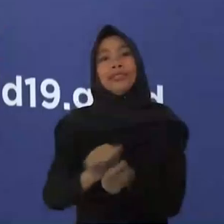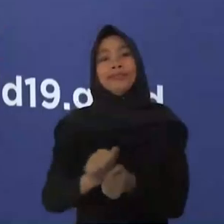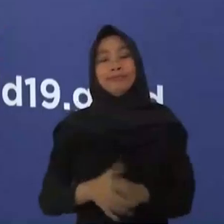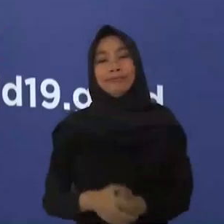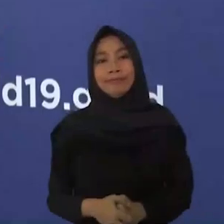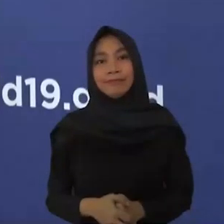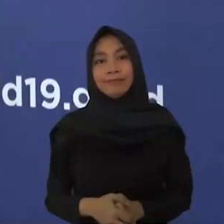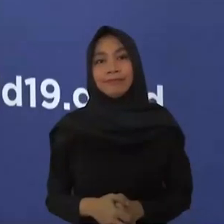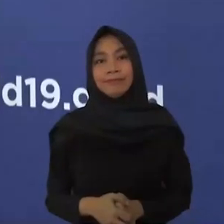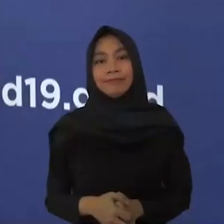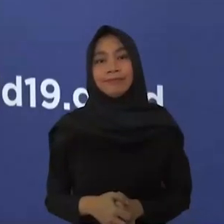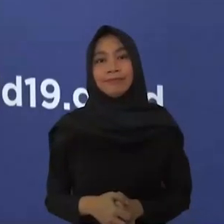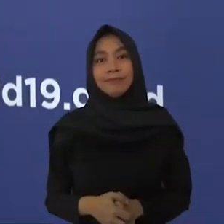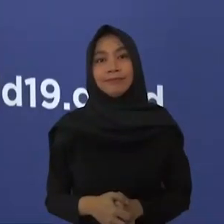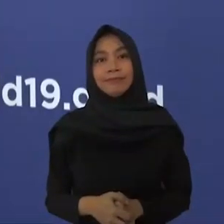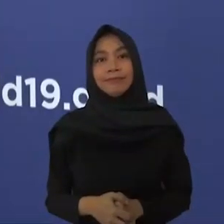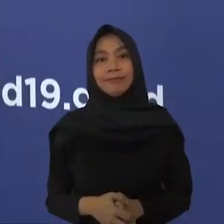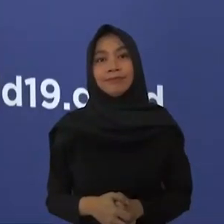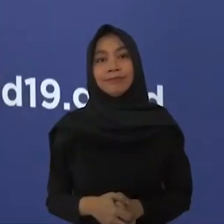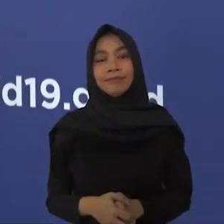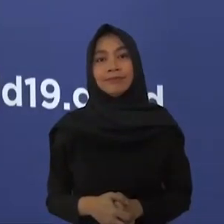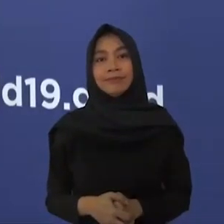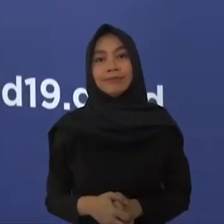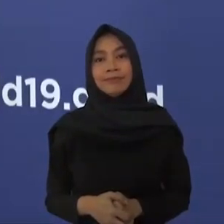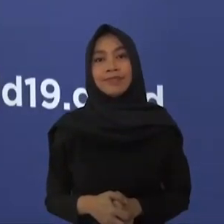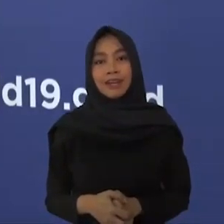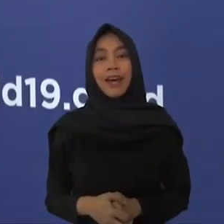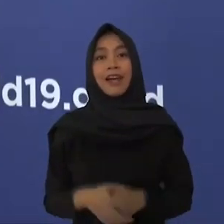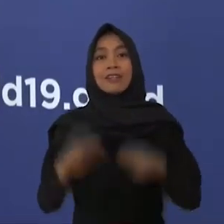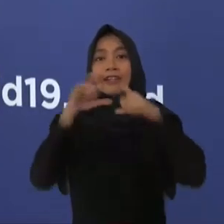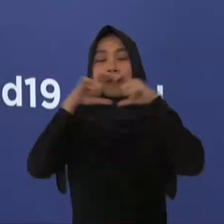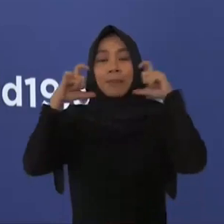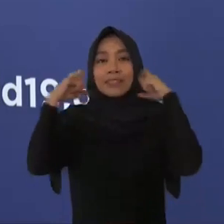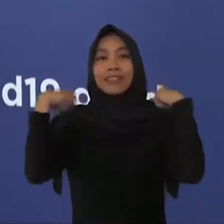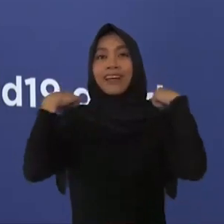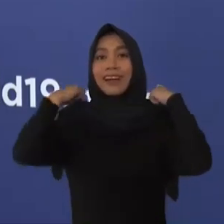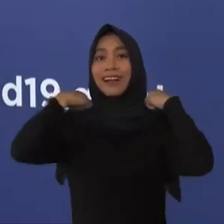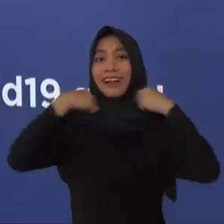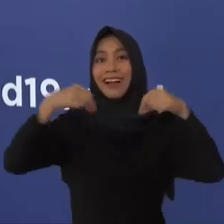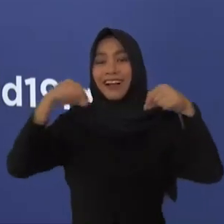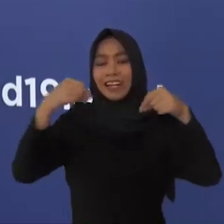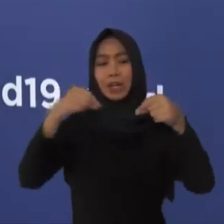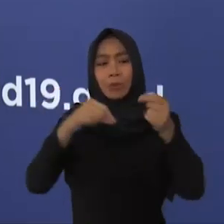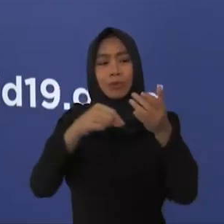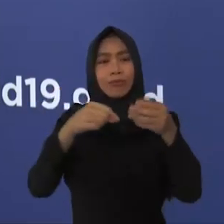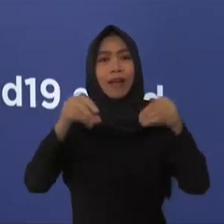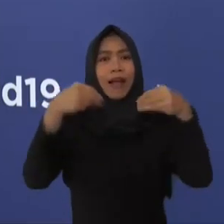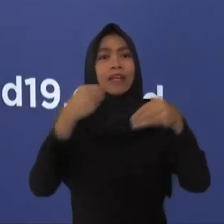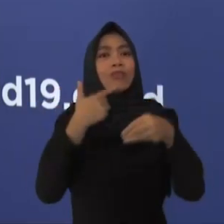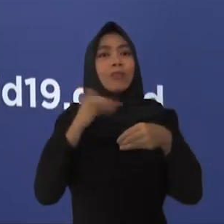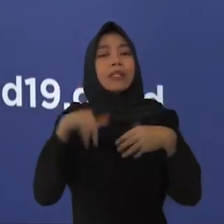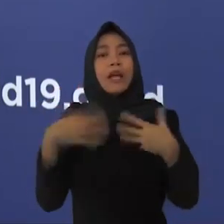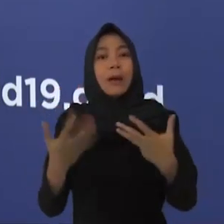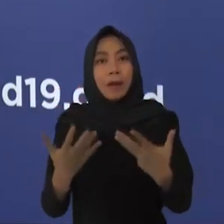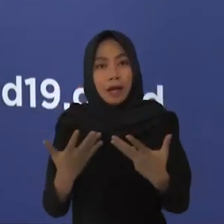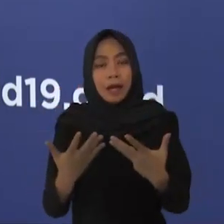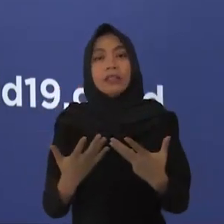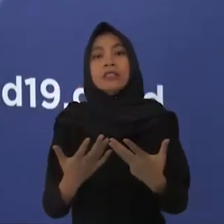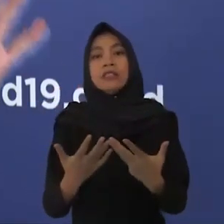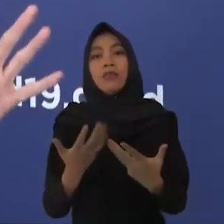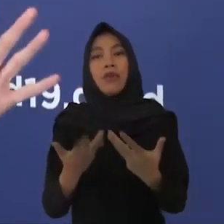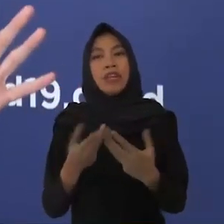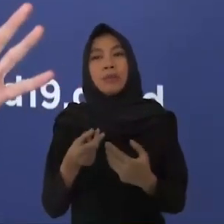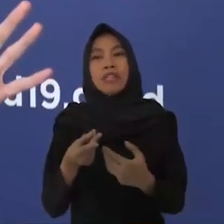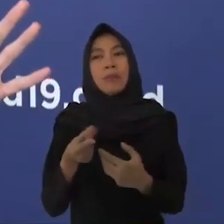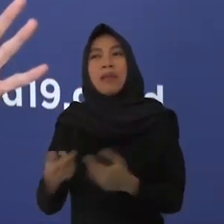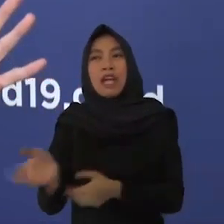Jadi bahwa kemudian masker itu cuma masker kain, kita pilihnya masker kain yang seperti apa sih Prof supaya lebih mudah? Kalau enggak harus